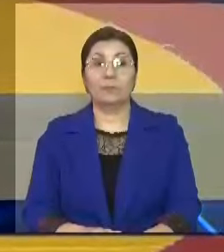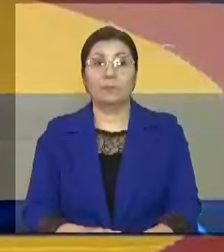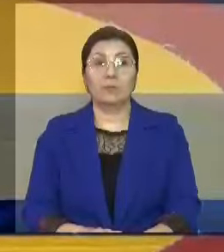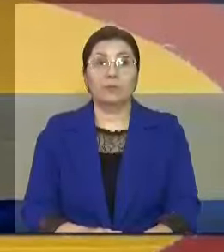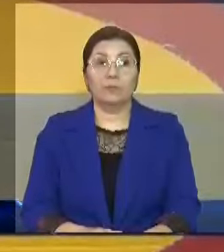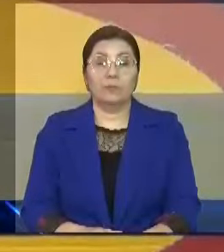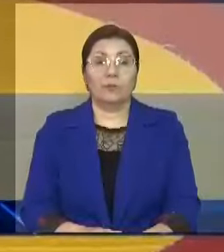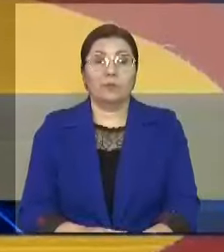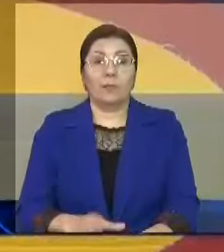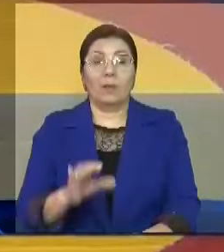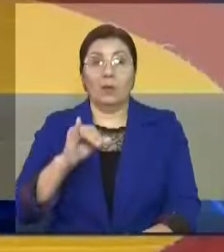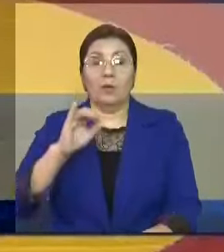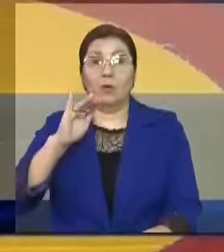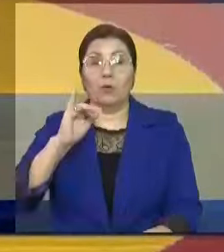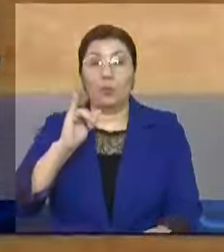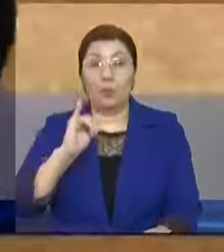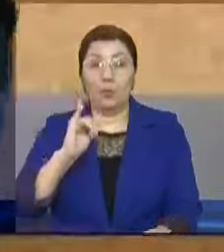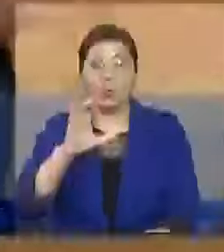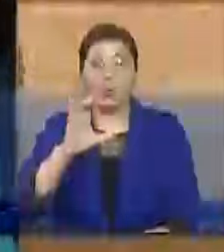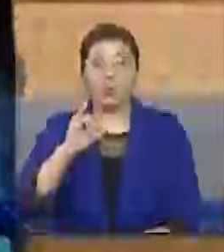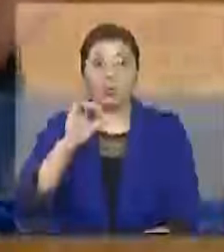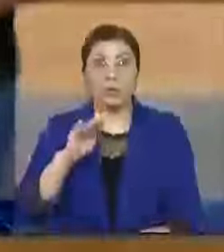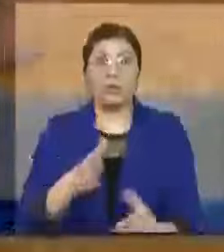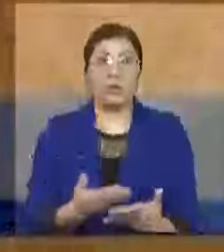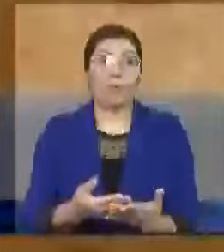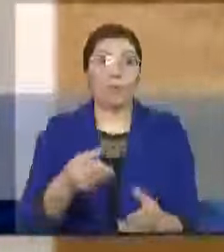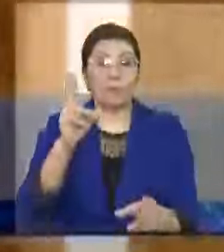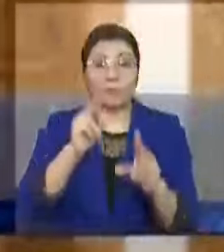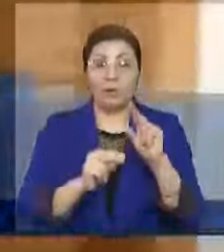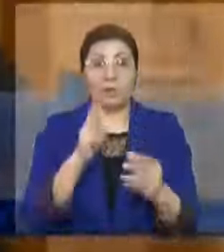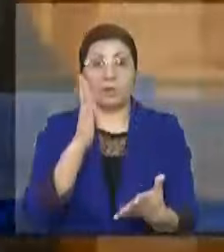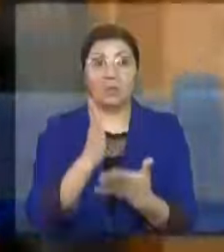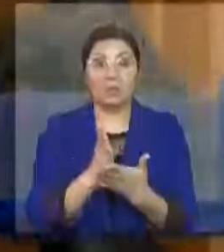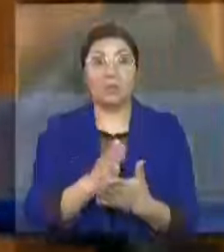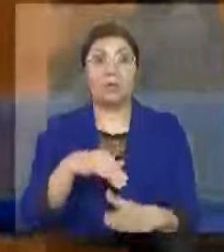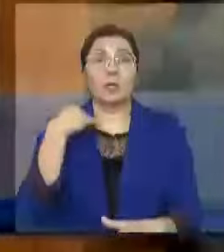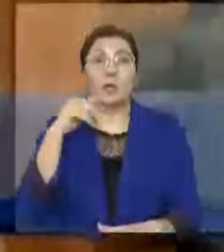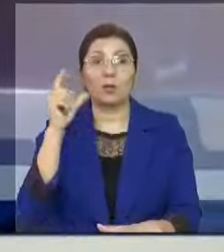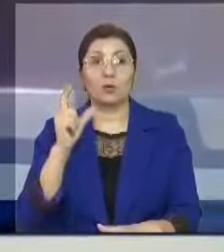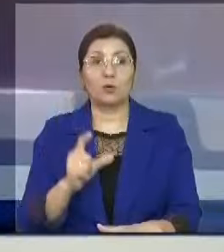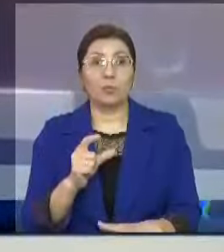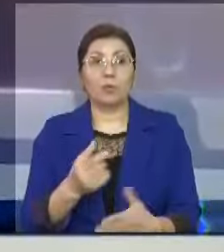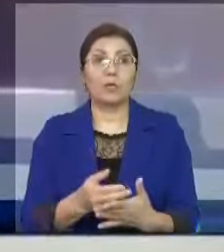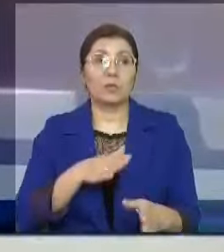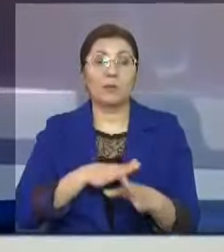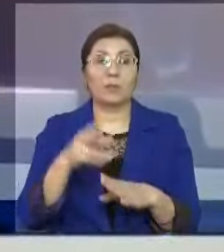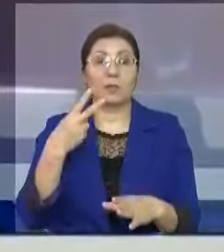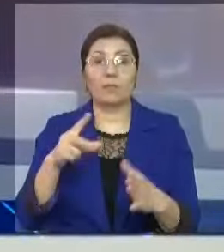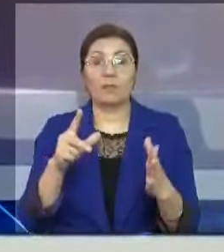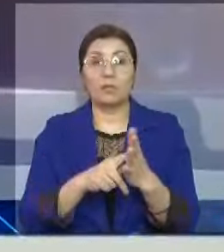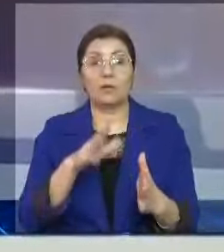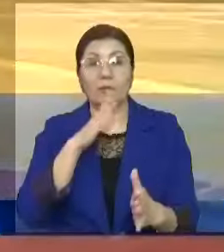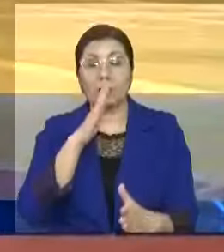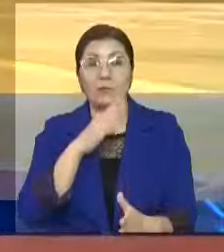Безусловно, именно на Юсупа Батырмурзаева возлагались особые олимпийские надежды. И актюбинец не подвел. 28-летний борец в профессиональном спорте